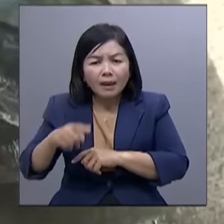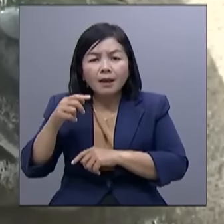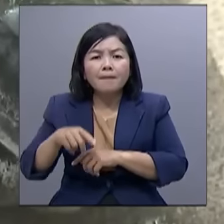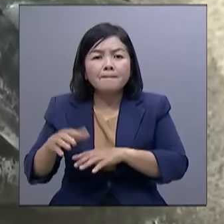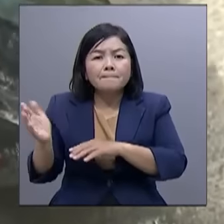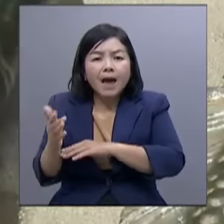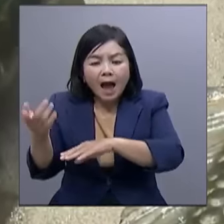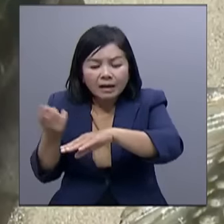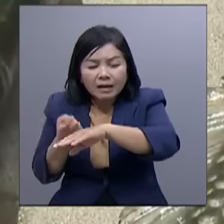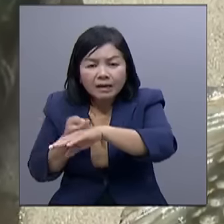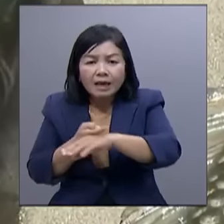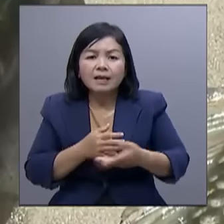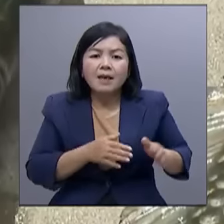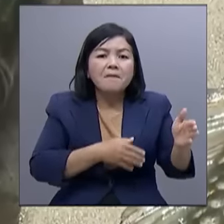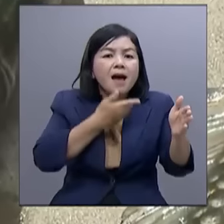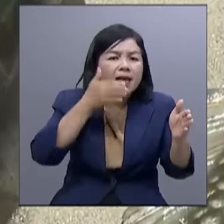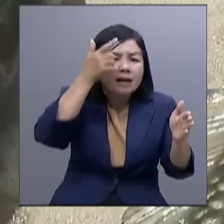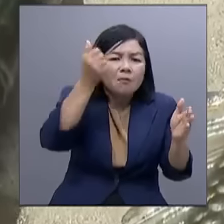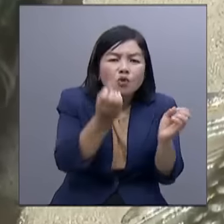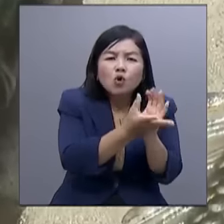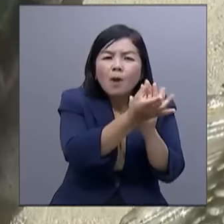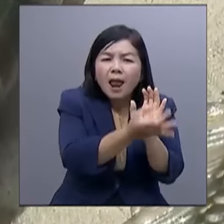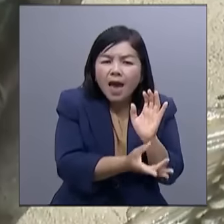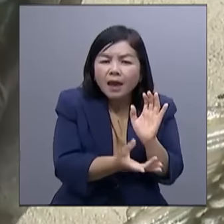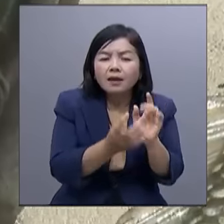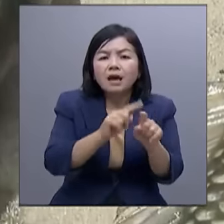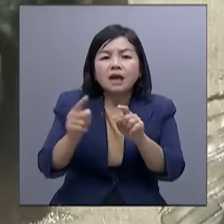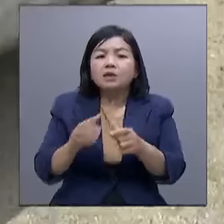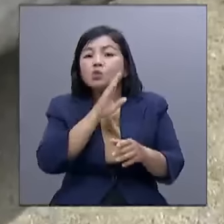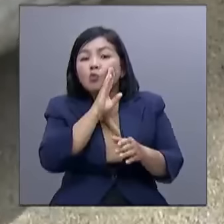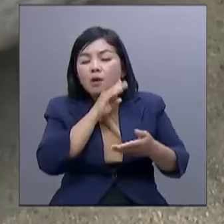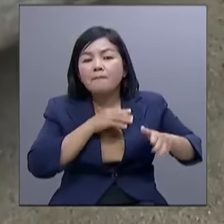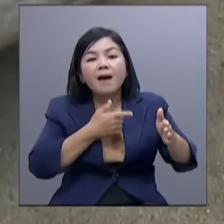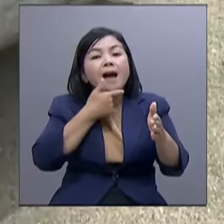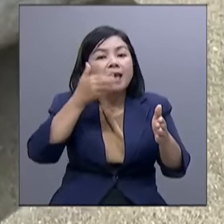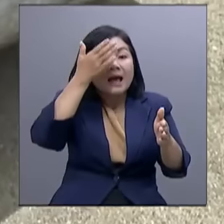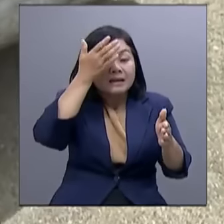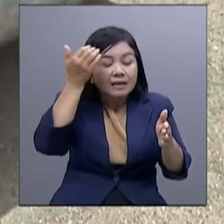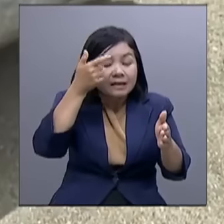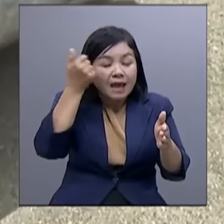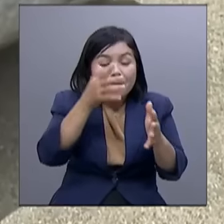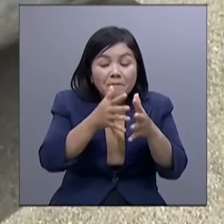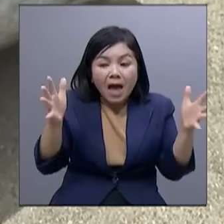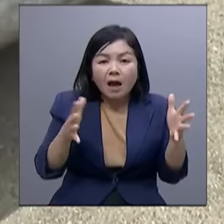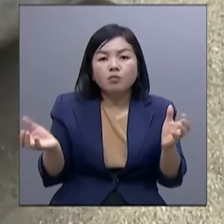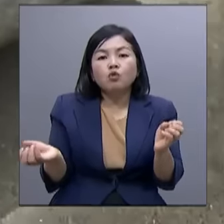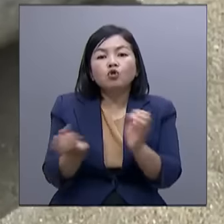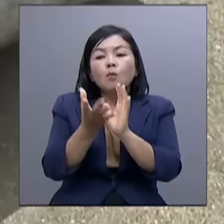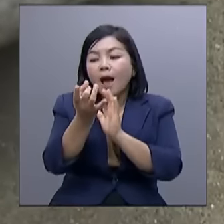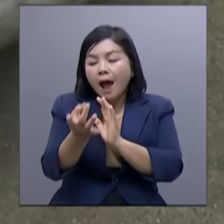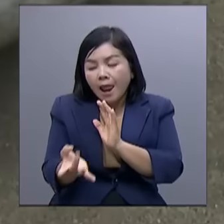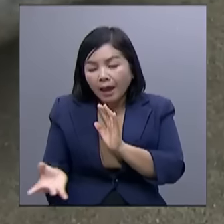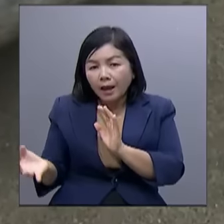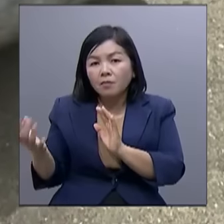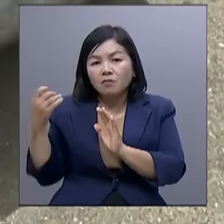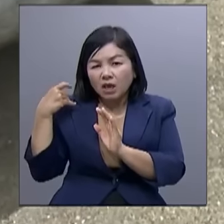ลกระทบที่เกิดขึ้นนะครับคุณผู้ชมครับว่าถ้าเกิดว่ามีจำนวนปลาหมอคางดำในพื้นที่เยอะเนี่ยจะมีผลกระทบอย่างไรนะครับซึ่งทางด้